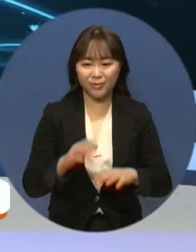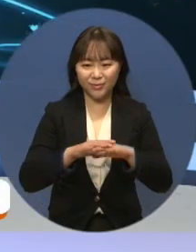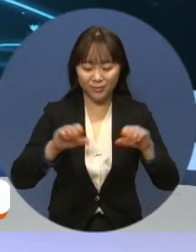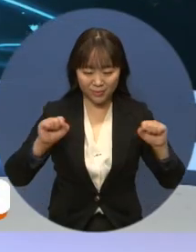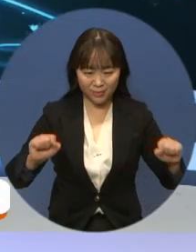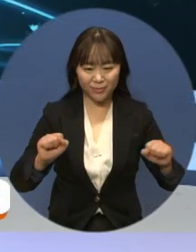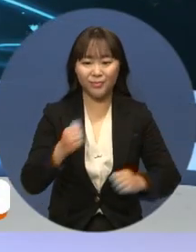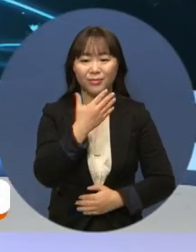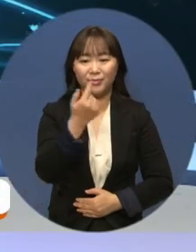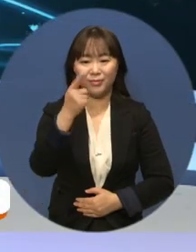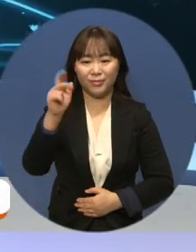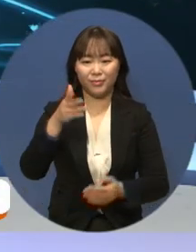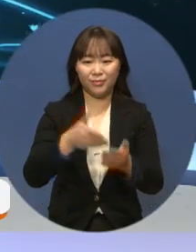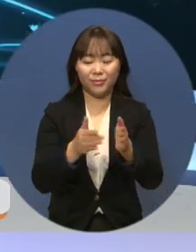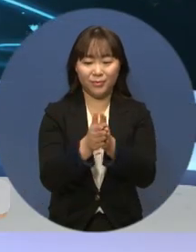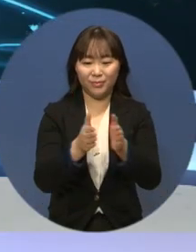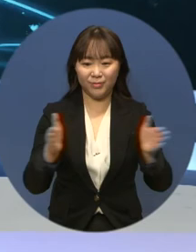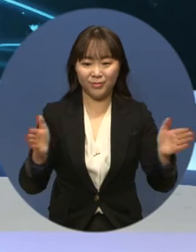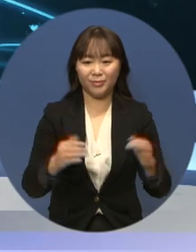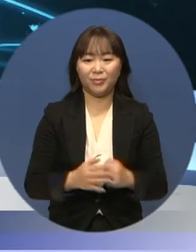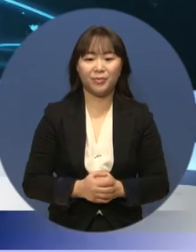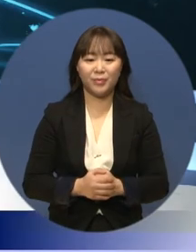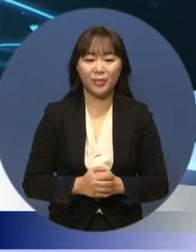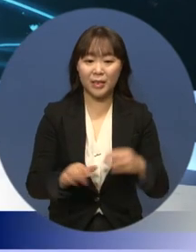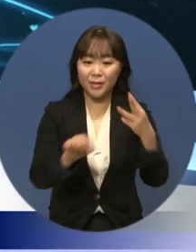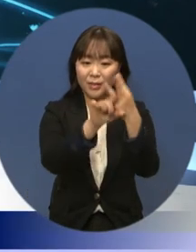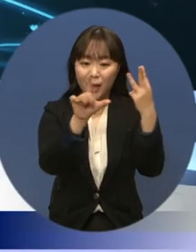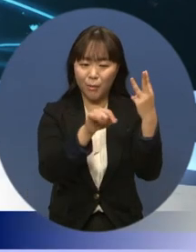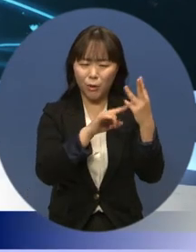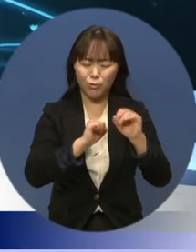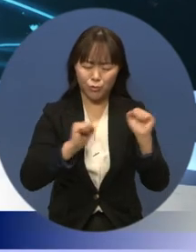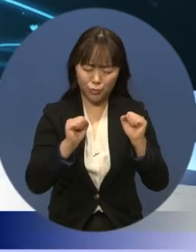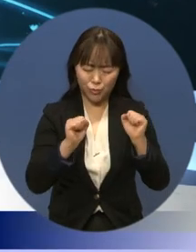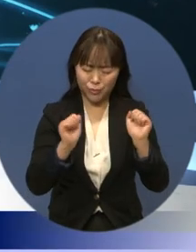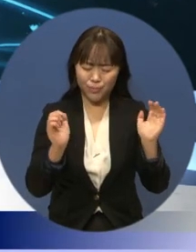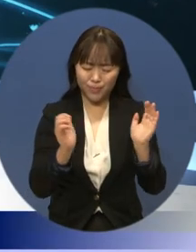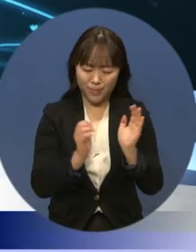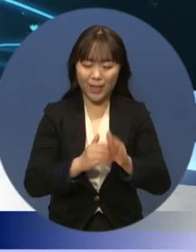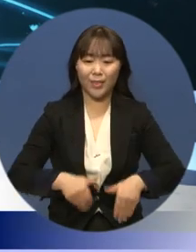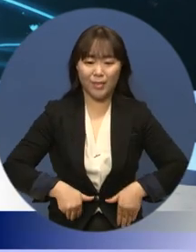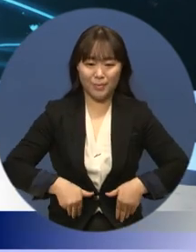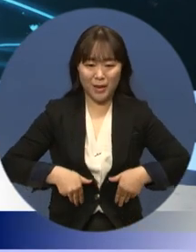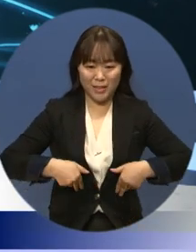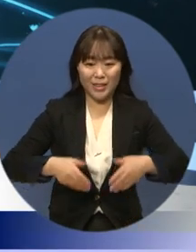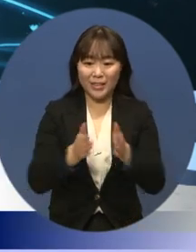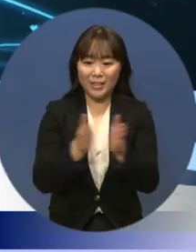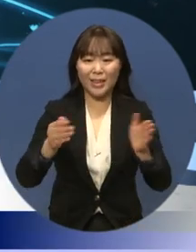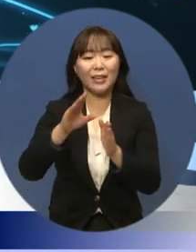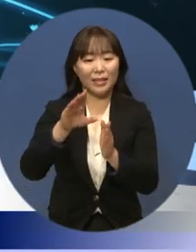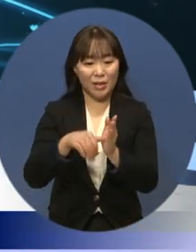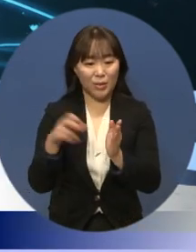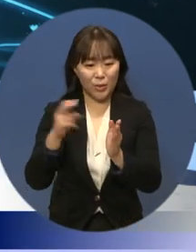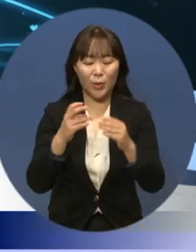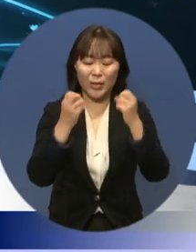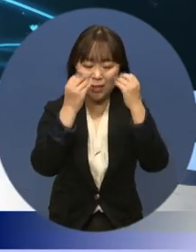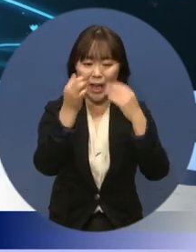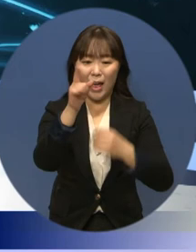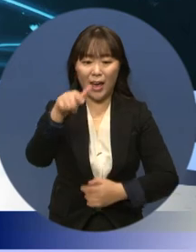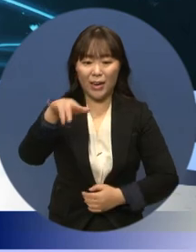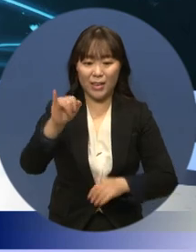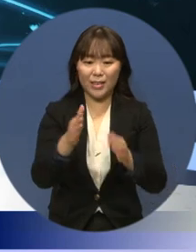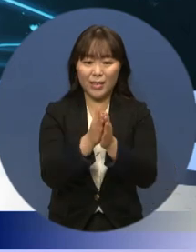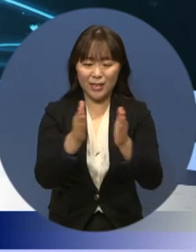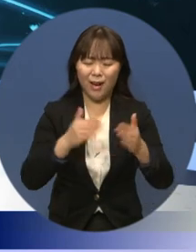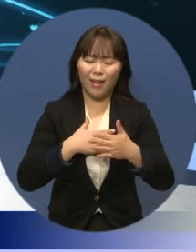여러분 안녕하십니까? 복지TV 뉴스입니다. 3월은 추운 겨울이 가고 따뜻한 봄이 찾아오는 때이자 새학기가